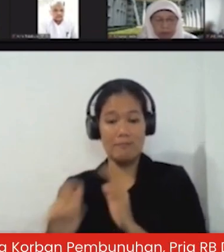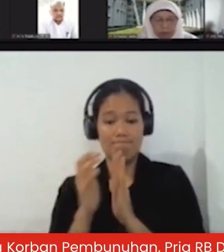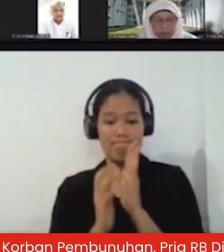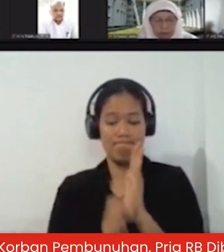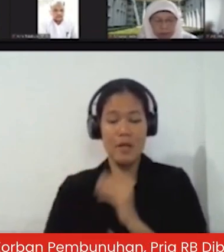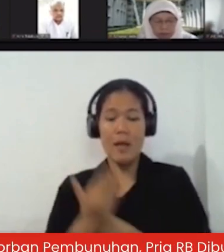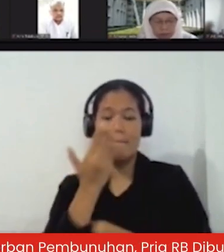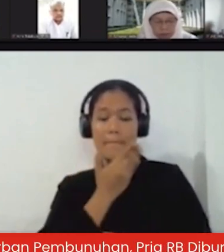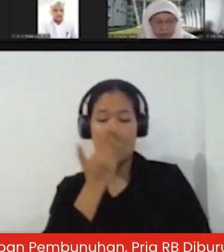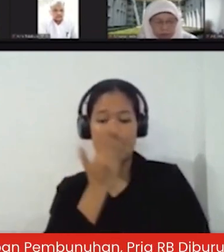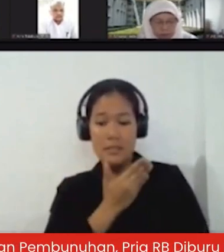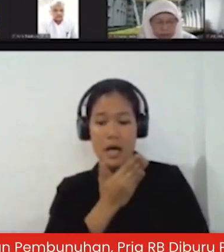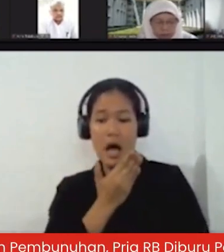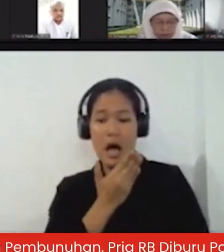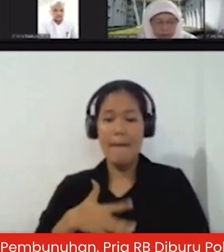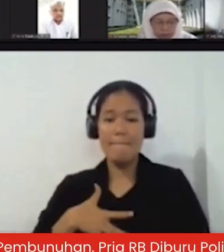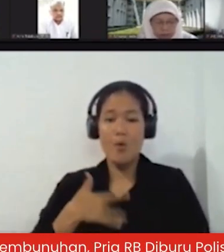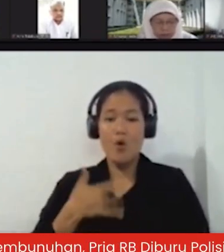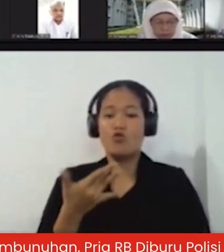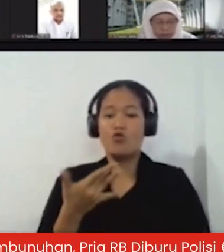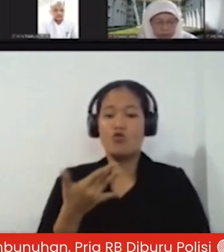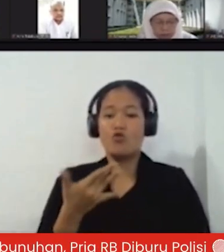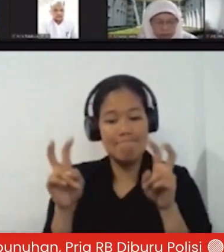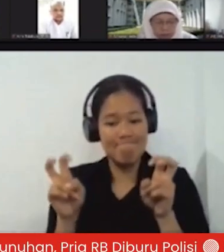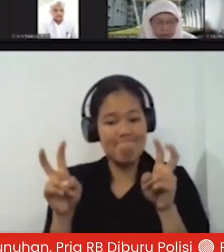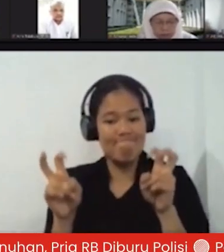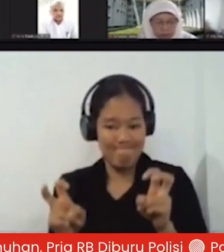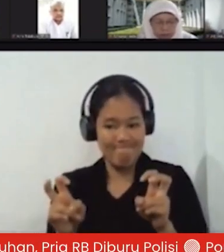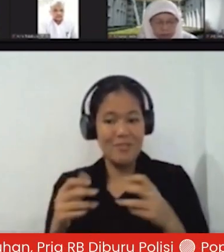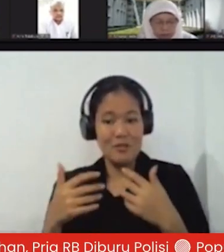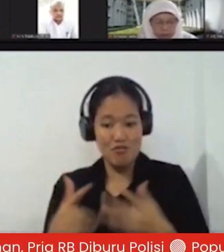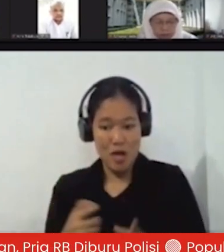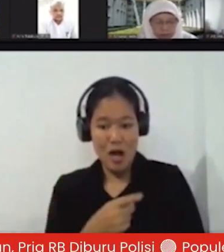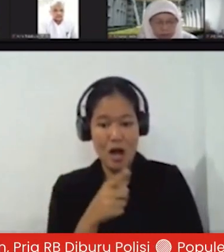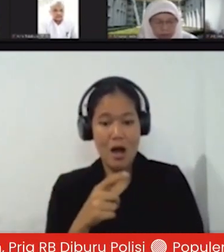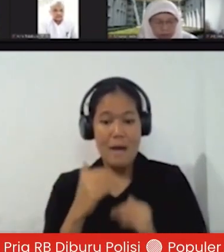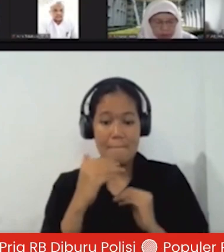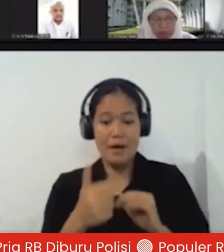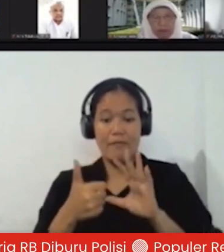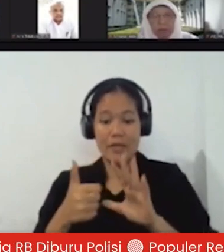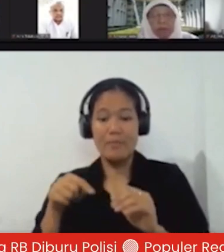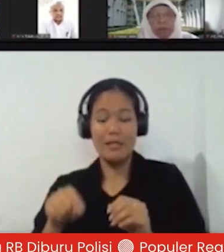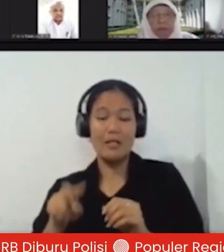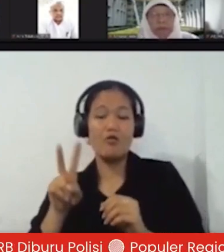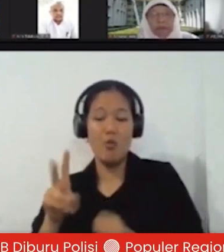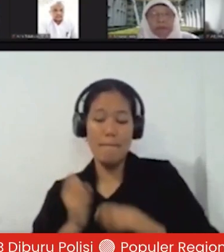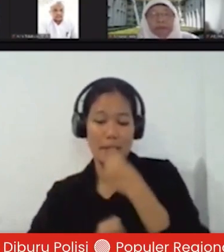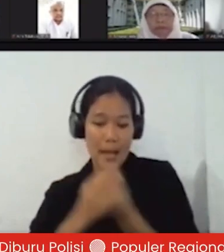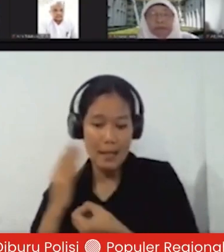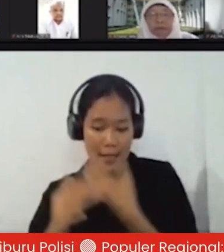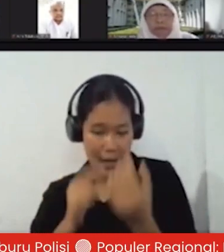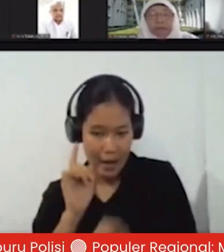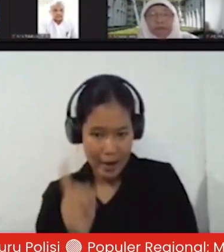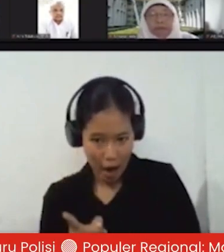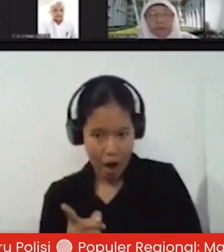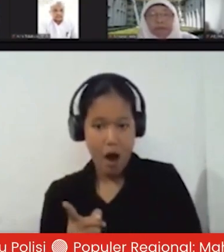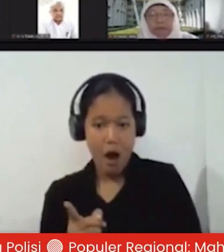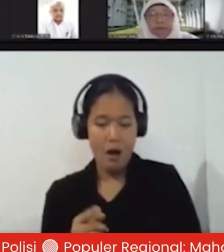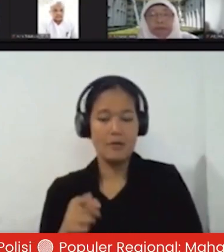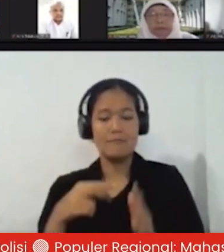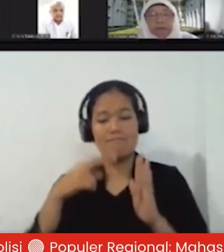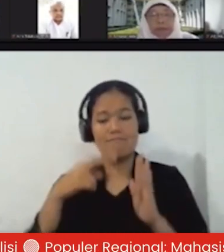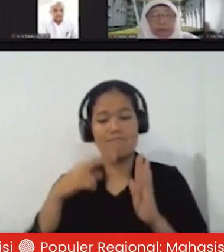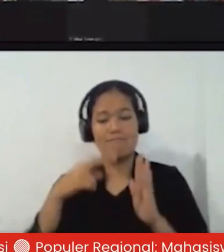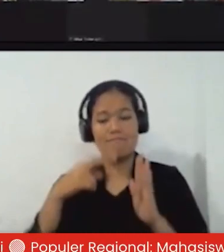emosi tanda kutip dan diuraikan pada paragraf 6.26.1 sebagai berikut dianggap dibacakan